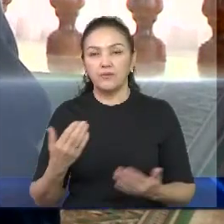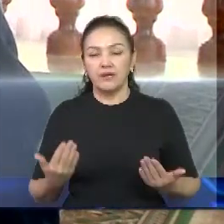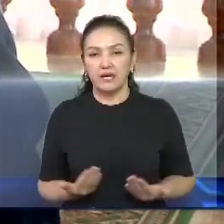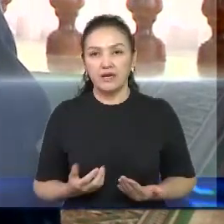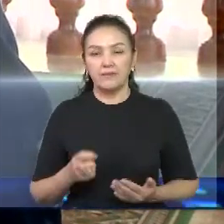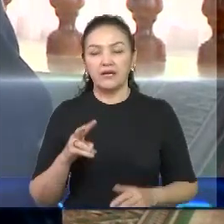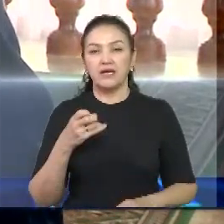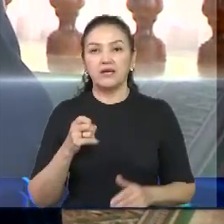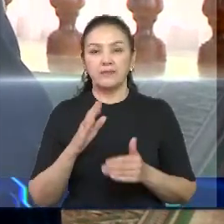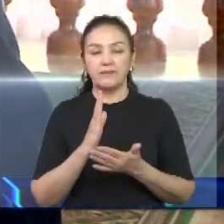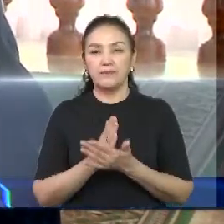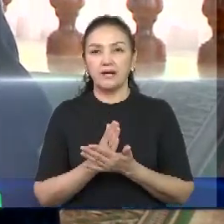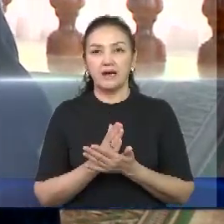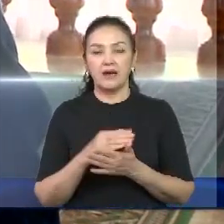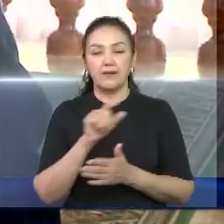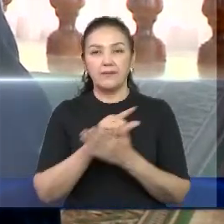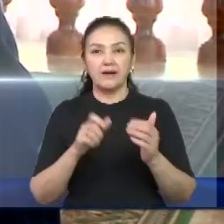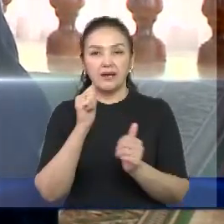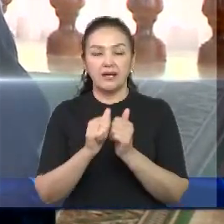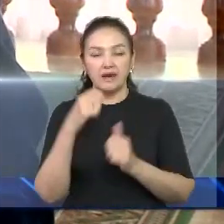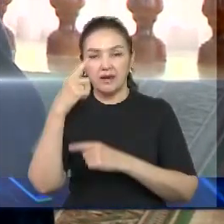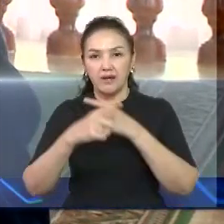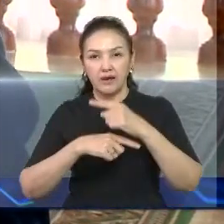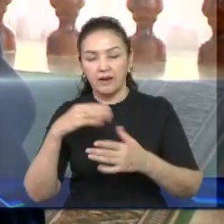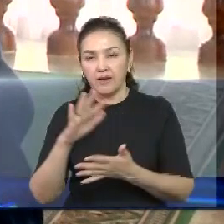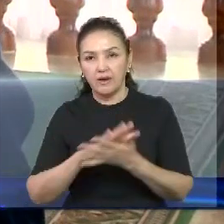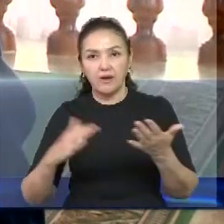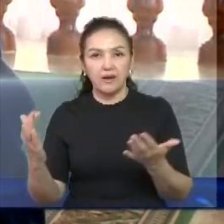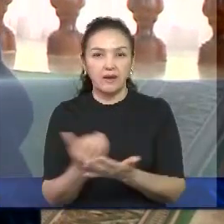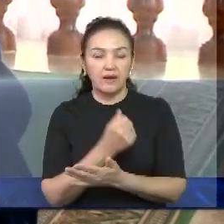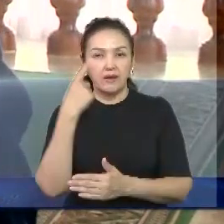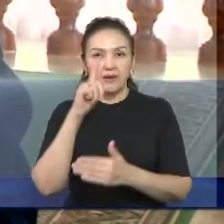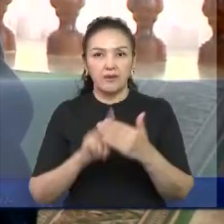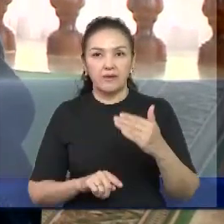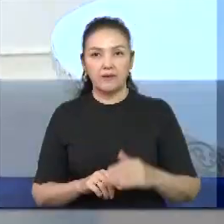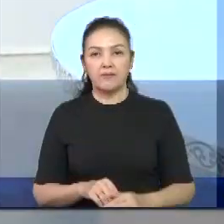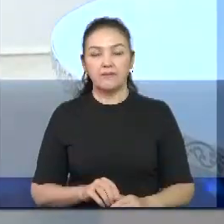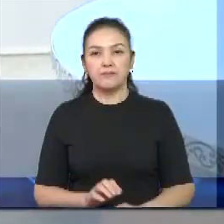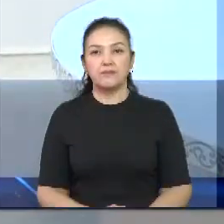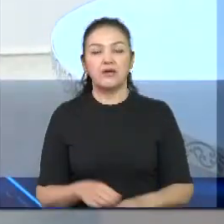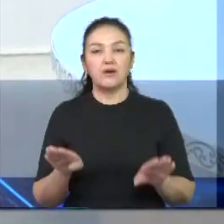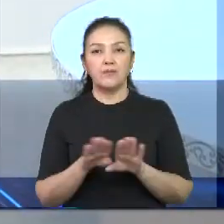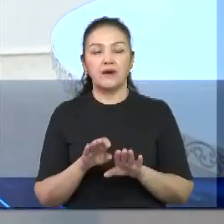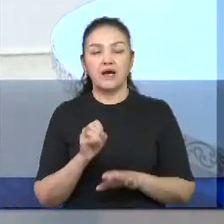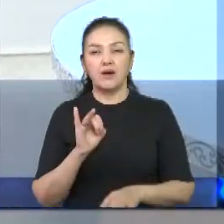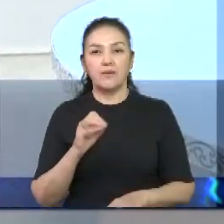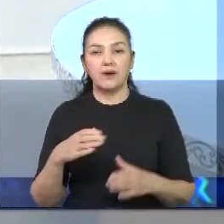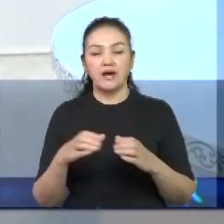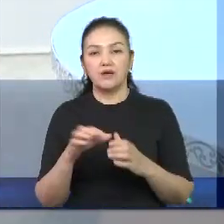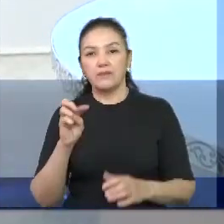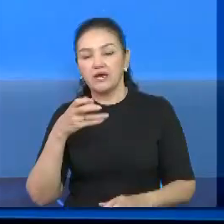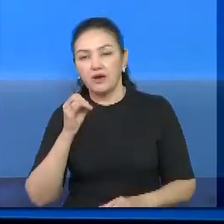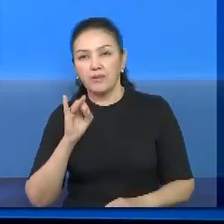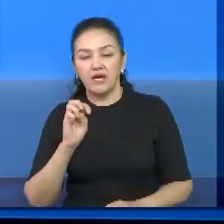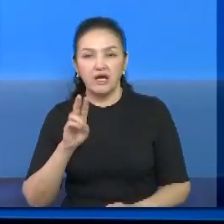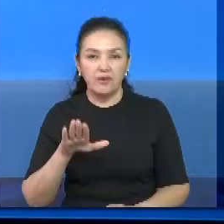Ертай Ашықбаев деген бар. Поэзия әр заман өткен сайын өз жалғасын таба береді деп сенеміз. Поэзия ешқашан өлмейді. Сонымен қоса Тобық Жармағанбетов,